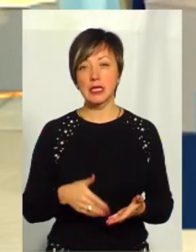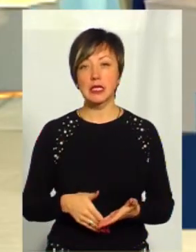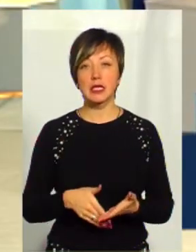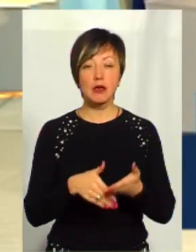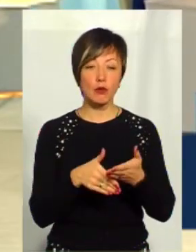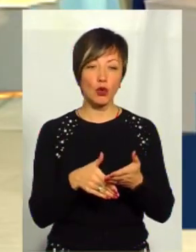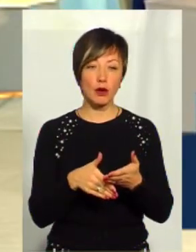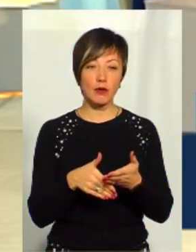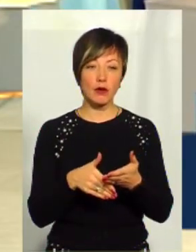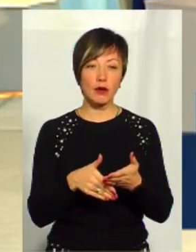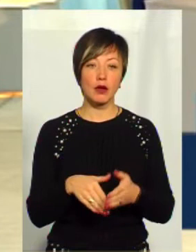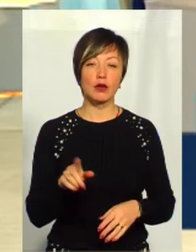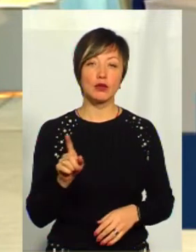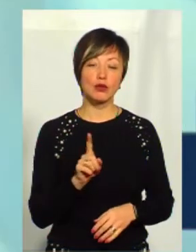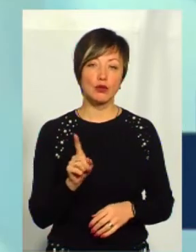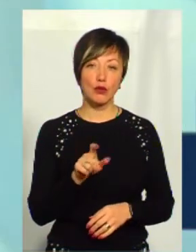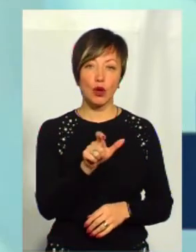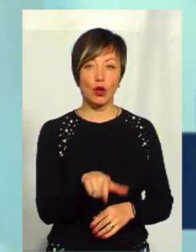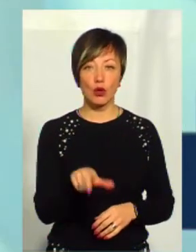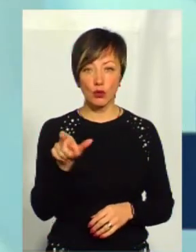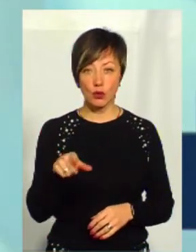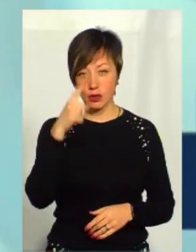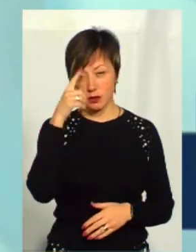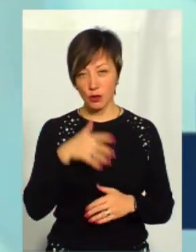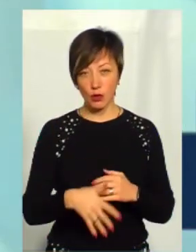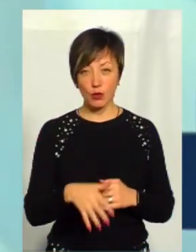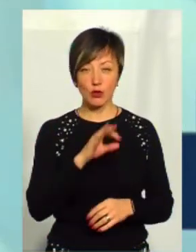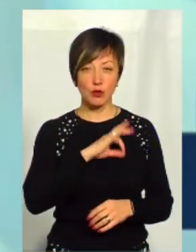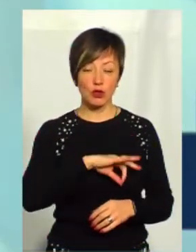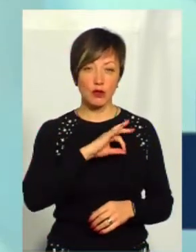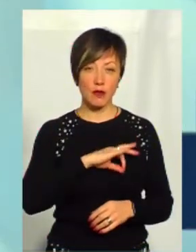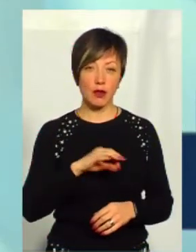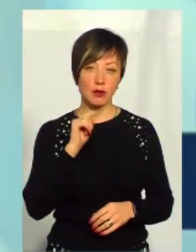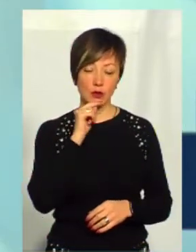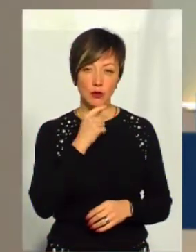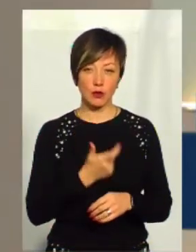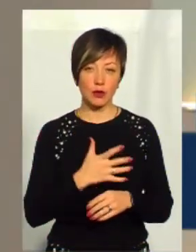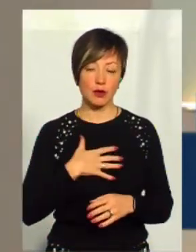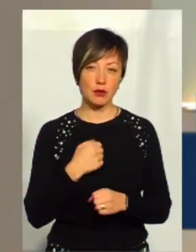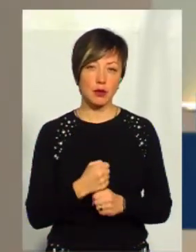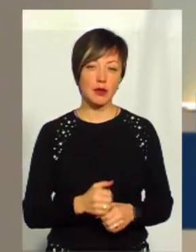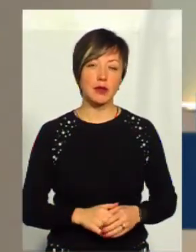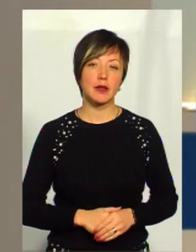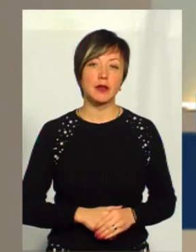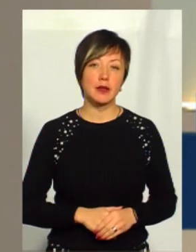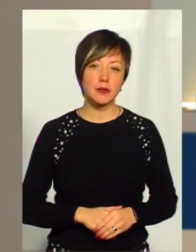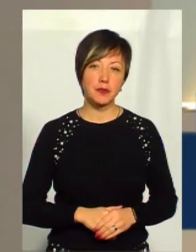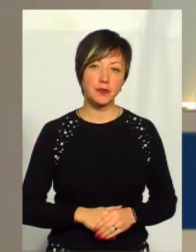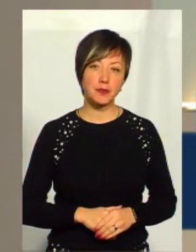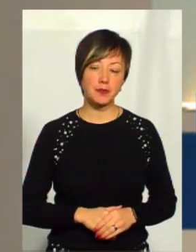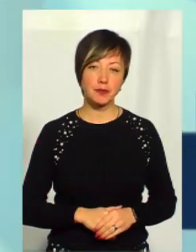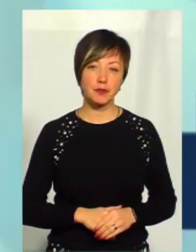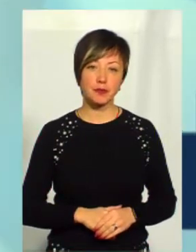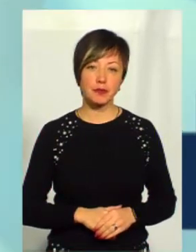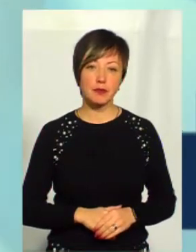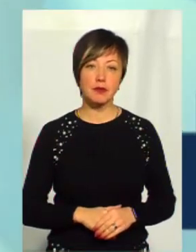так, до того, щоб люди, ну, свідомо споживали, відповідно, і стали більш дисципліновані. Ну, да, звичайно. І, ну, я думаю, що